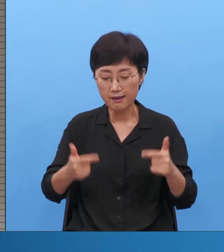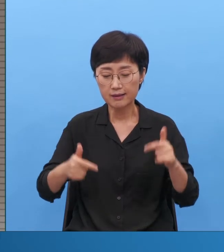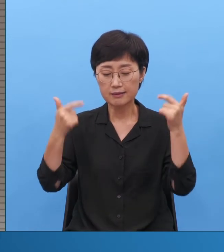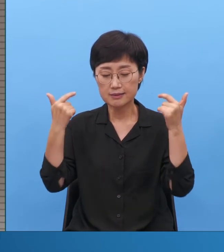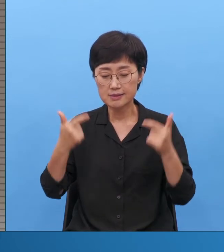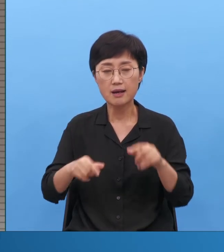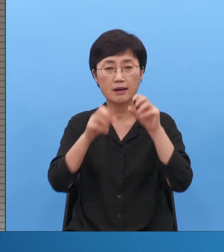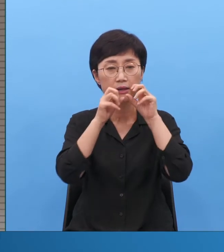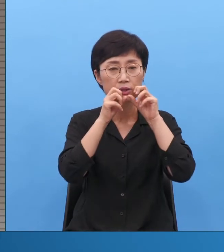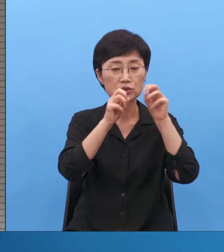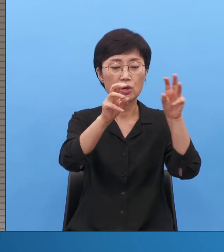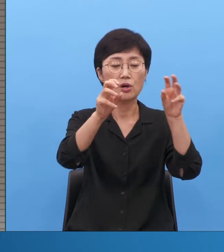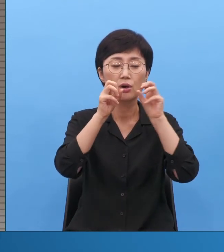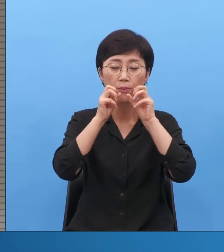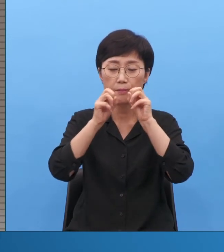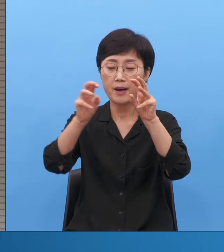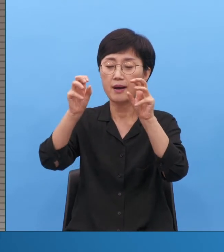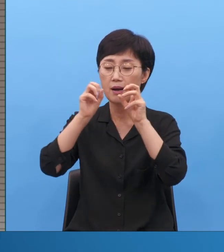항상